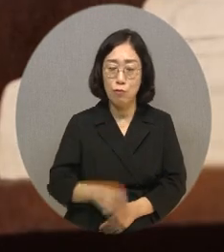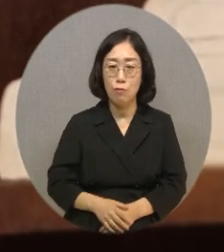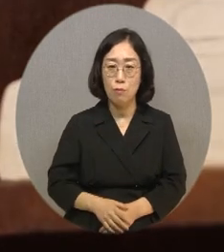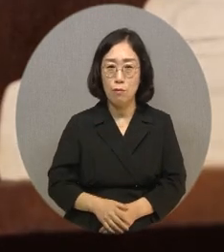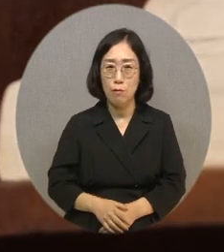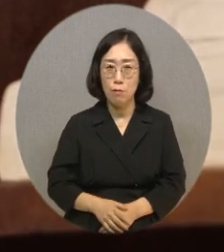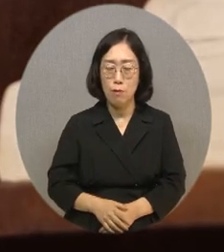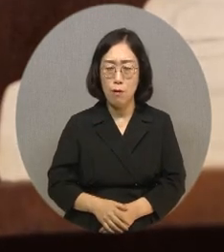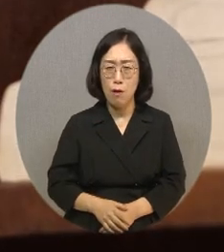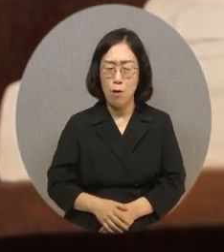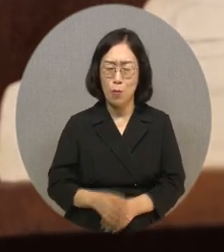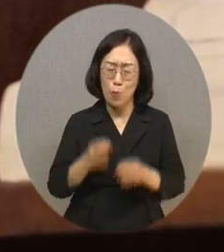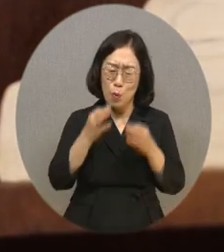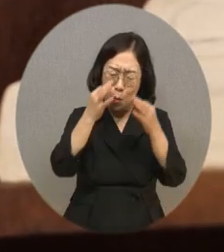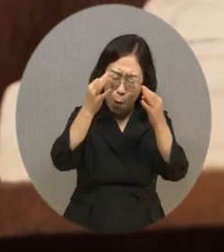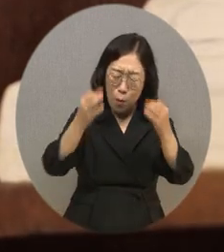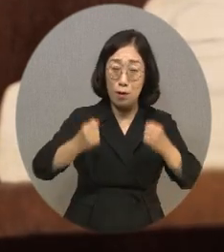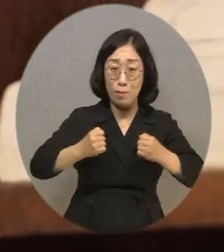몸부림친